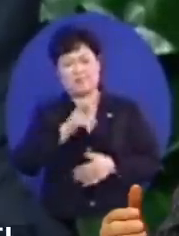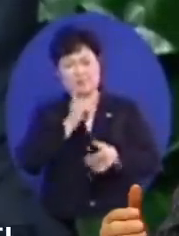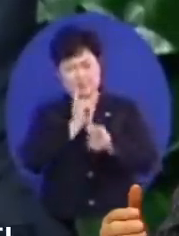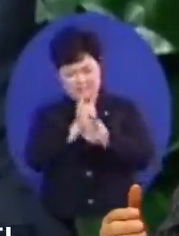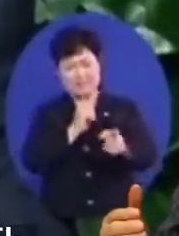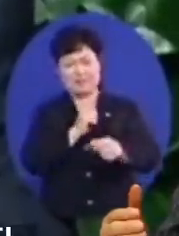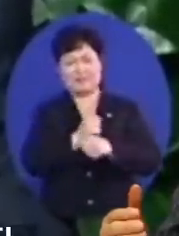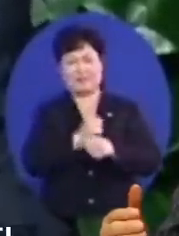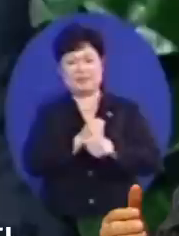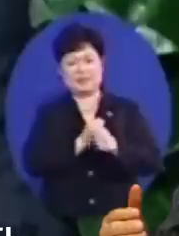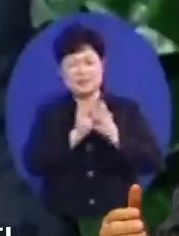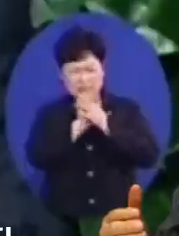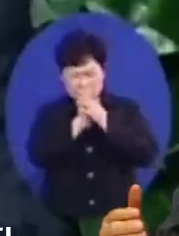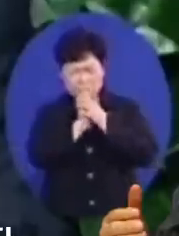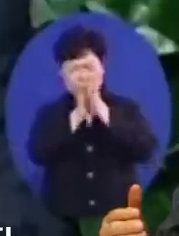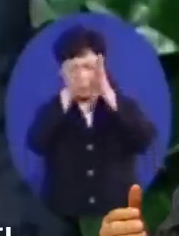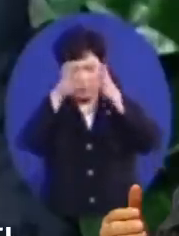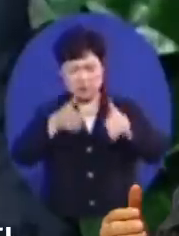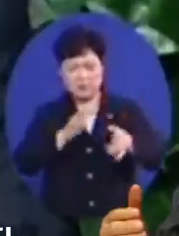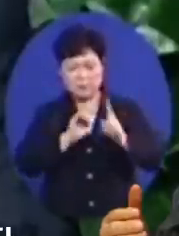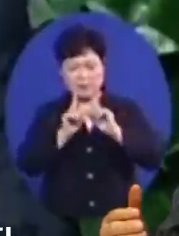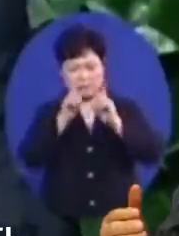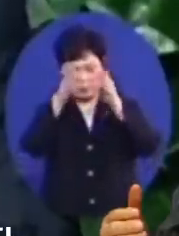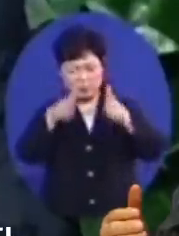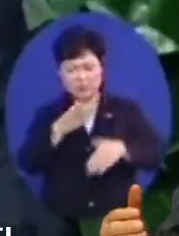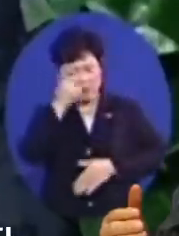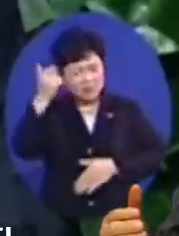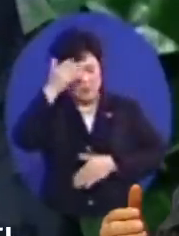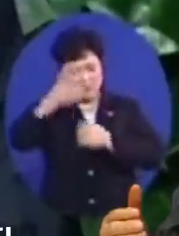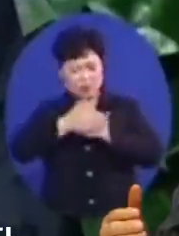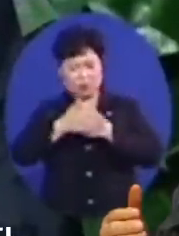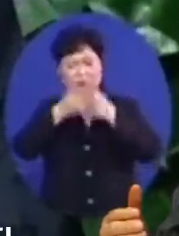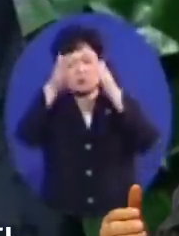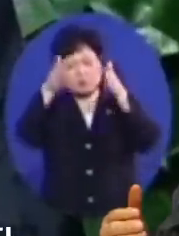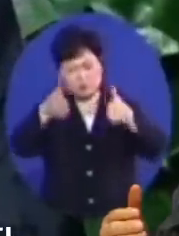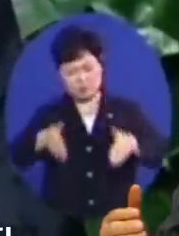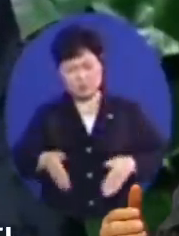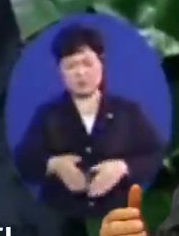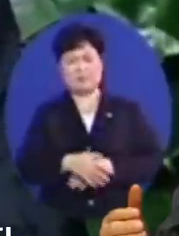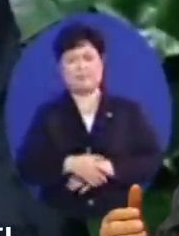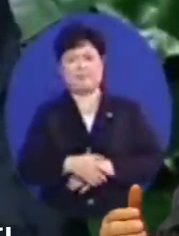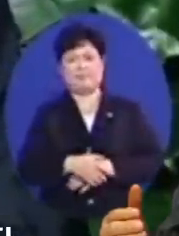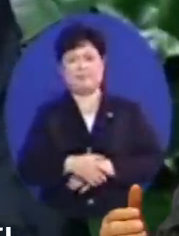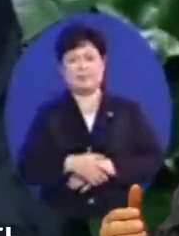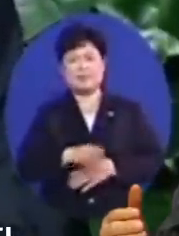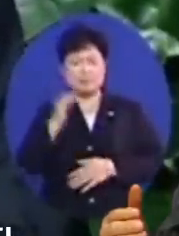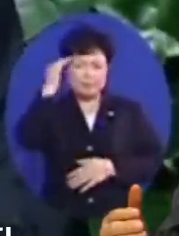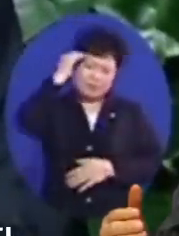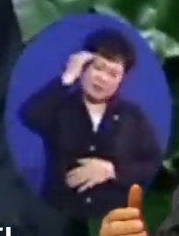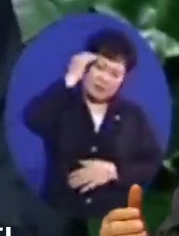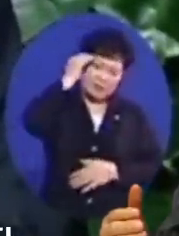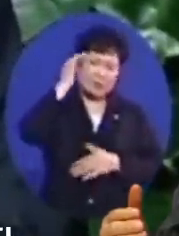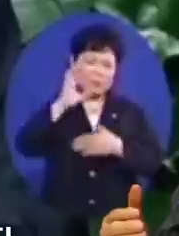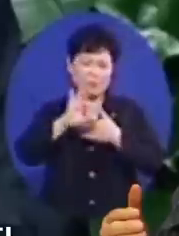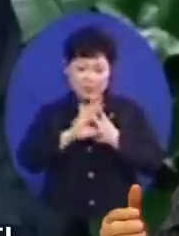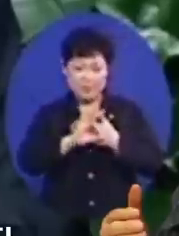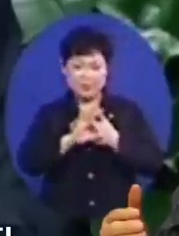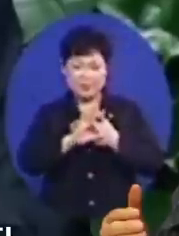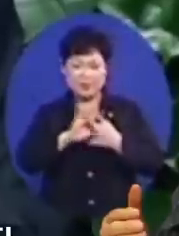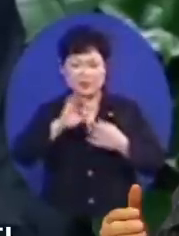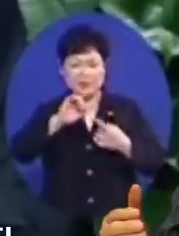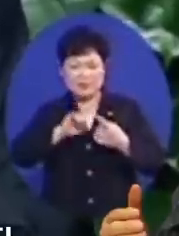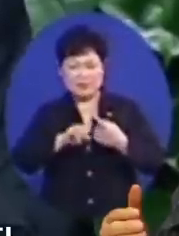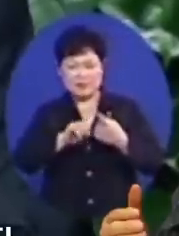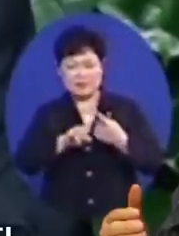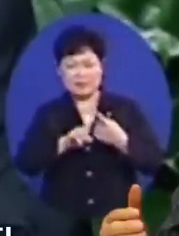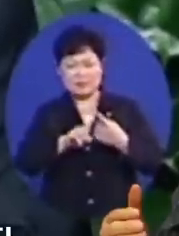기도를 통해서 말씀을 통해서 성령의 도움을 통해서 한 걸림돌이 오면 그것을 디디고